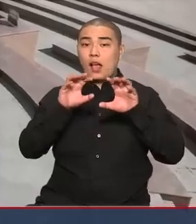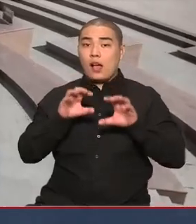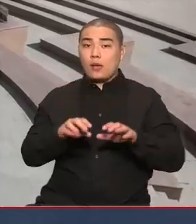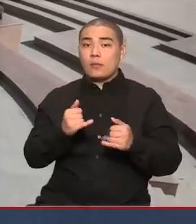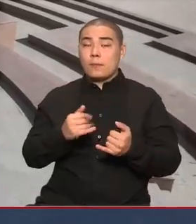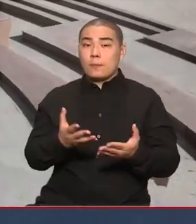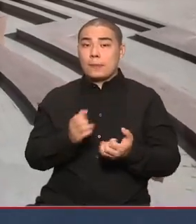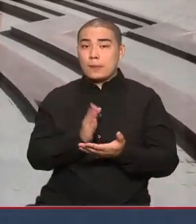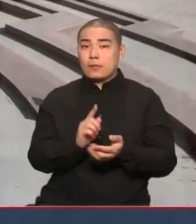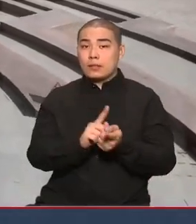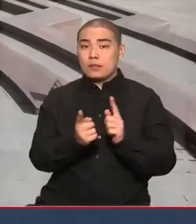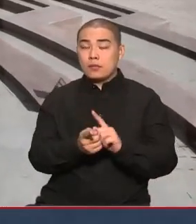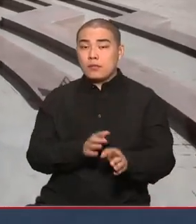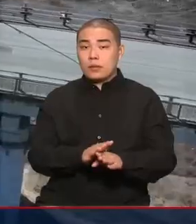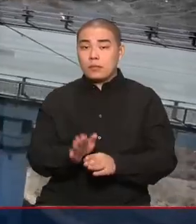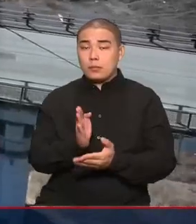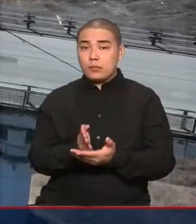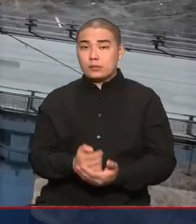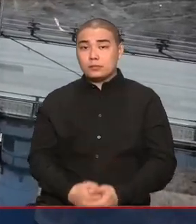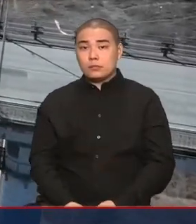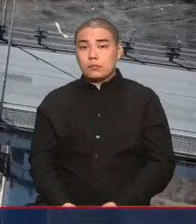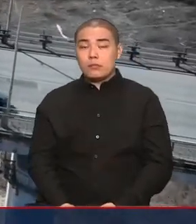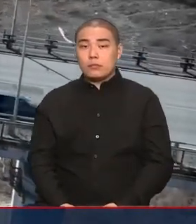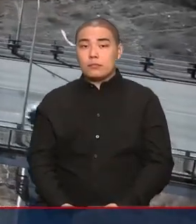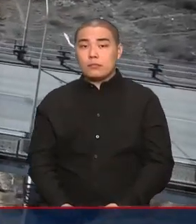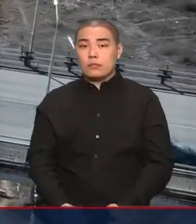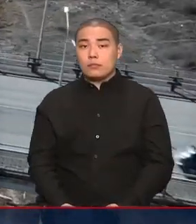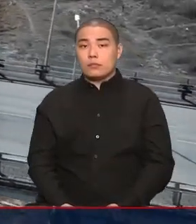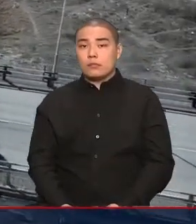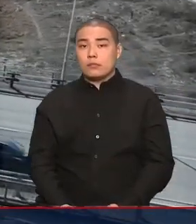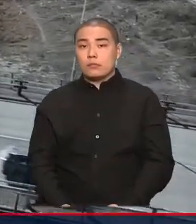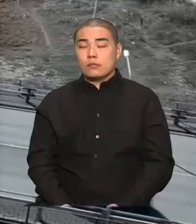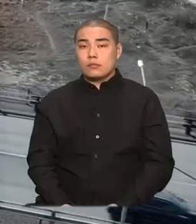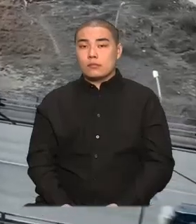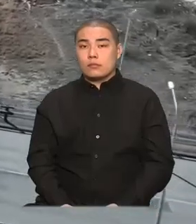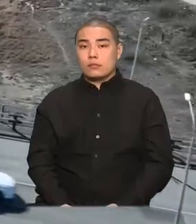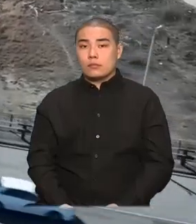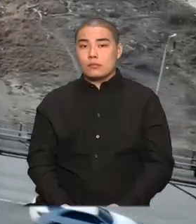еніп жатыр. Нысаналы ығыл, Төлеген Бейсенбаев, Асхат Әзіретханов, Жібек жолы, Атырау.